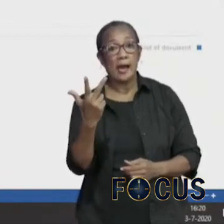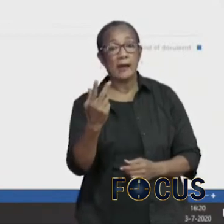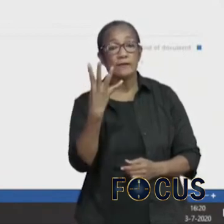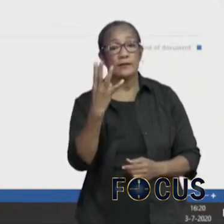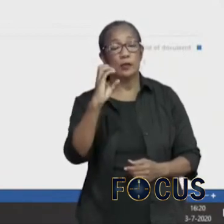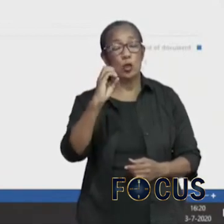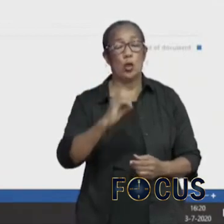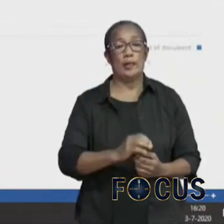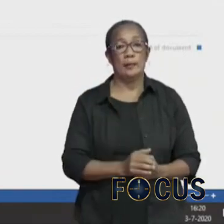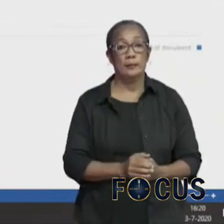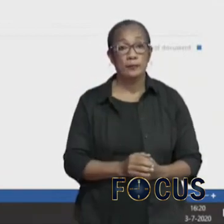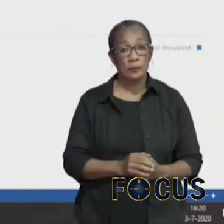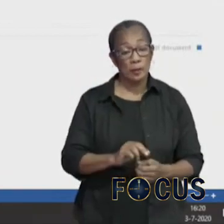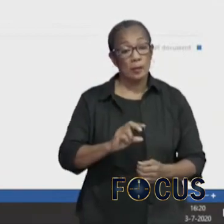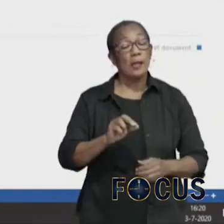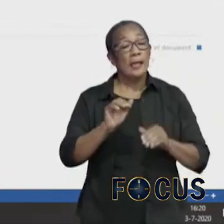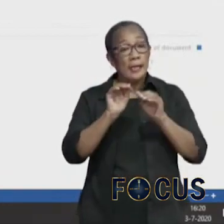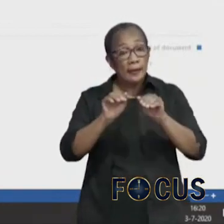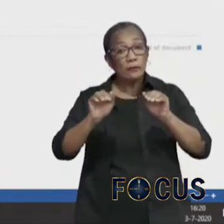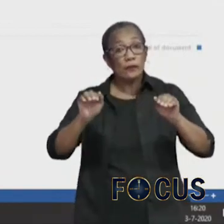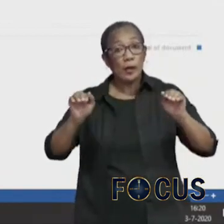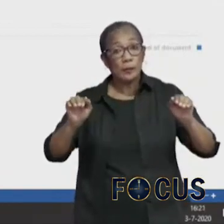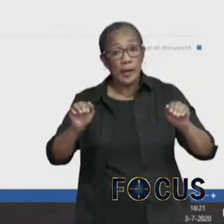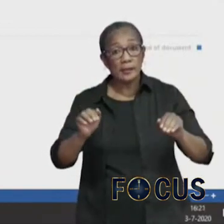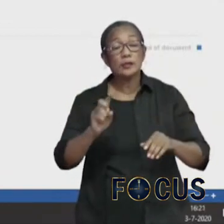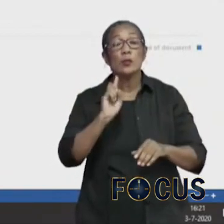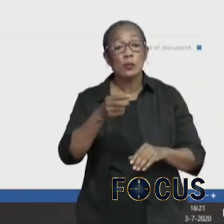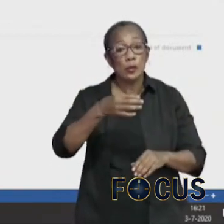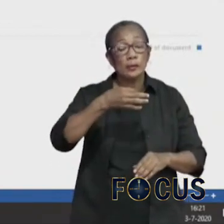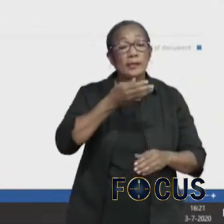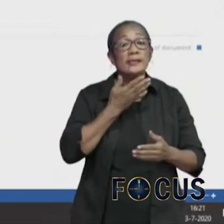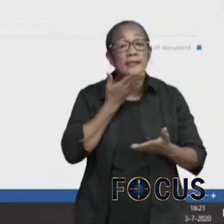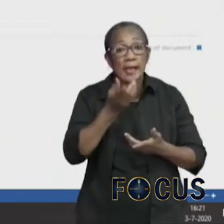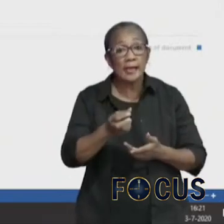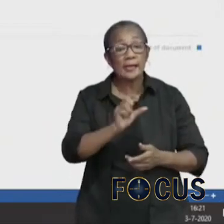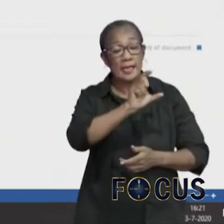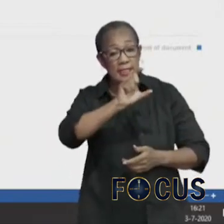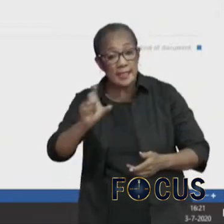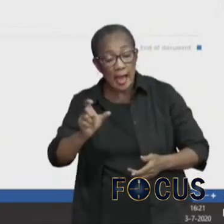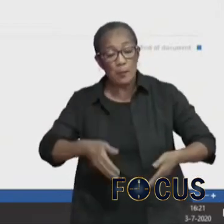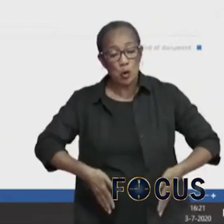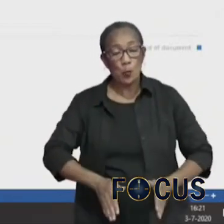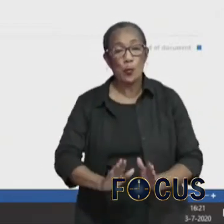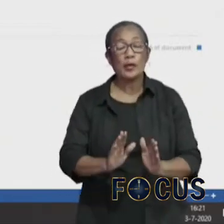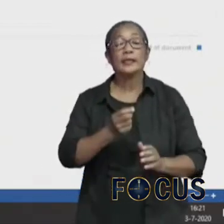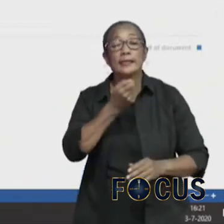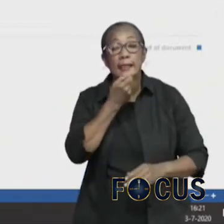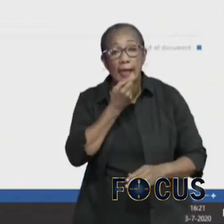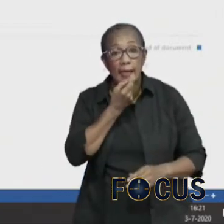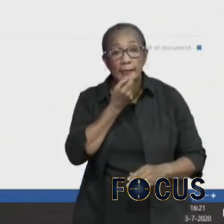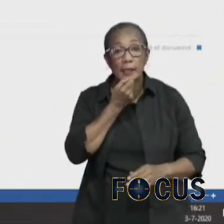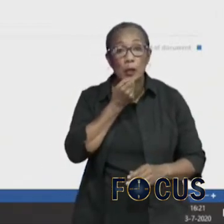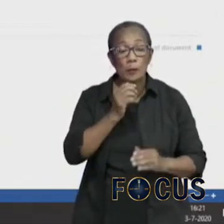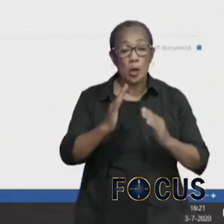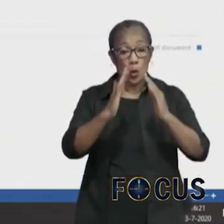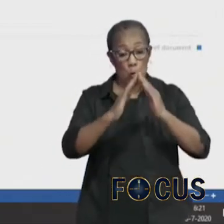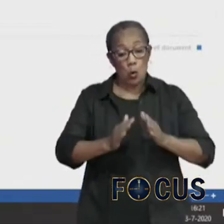7238840. Welke informatie geeft u door? Uw naam, geboortedatum, uw